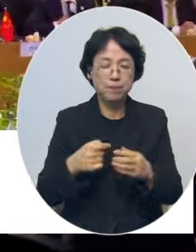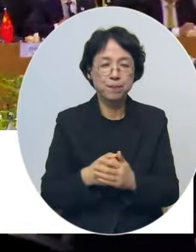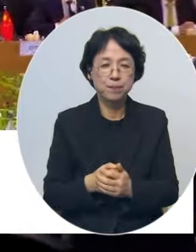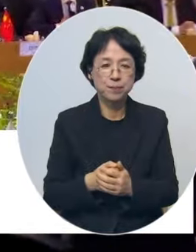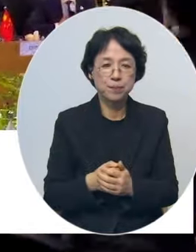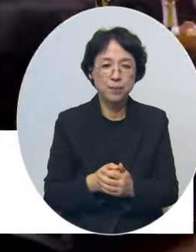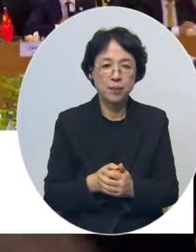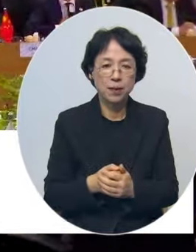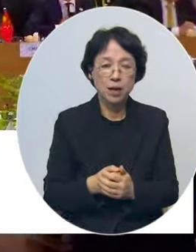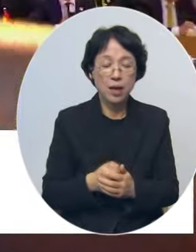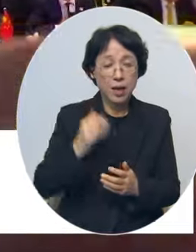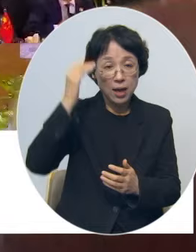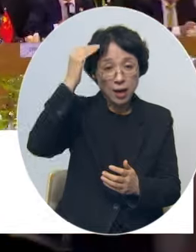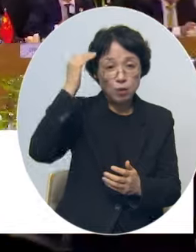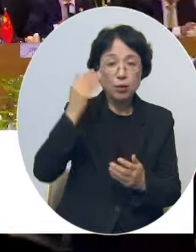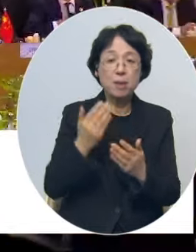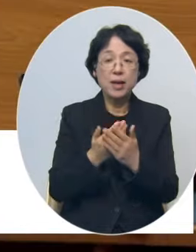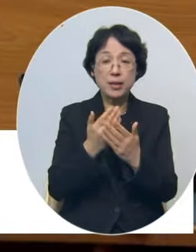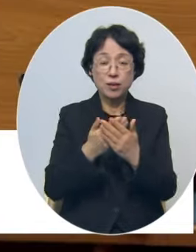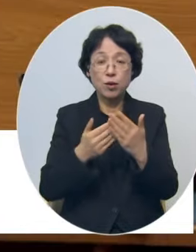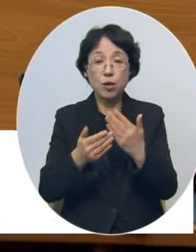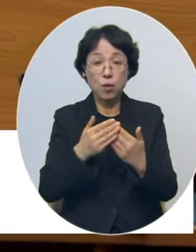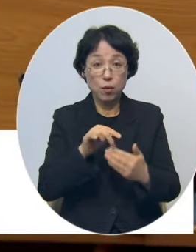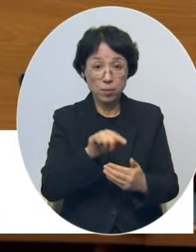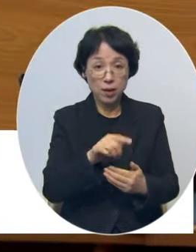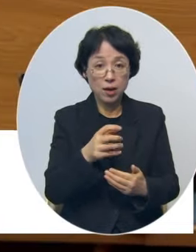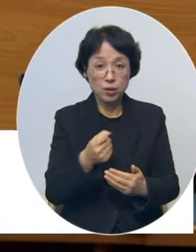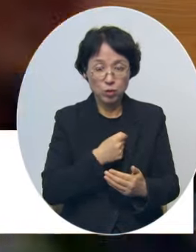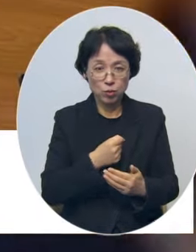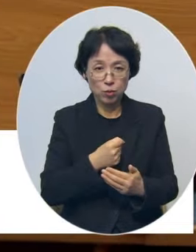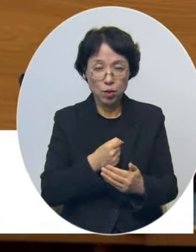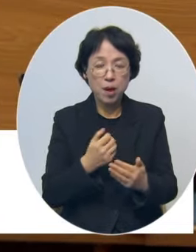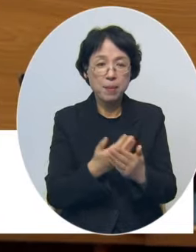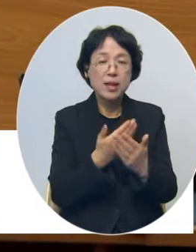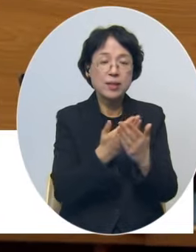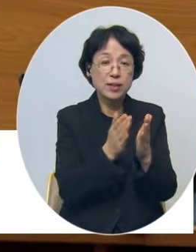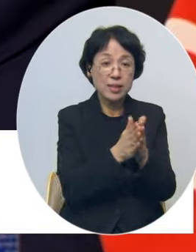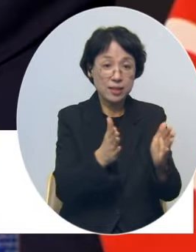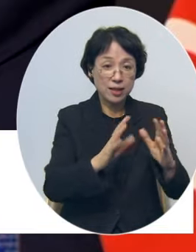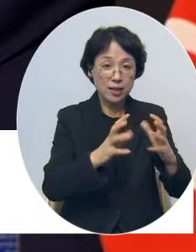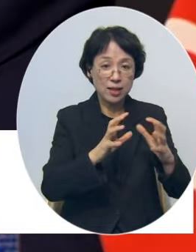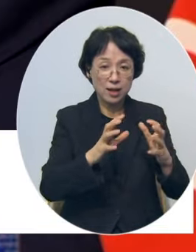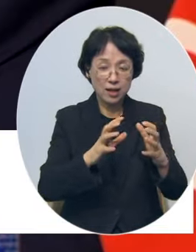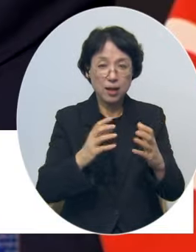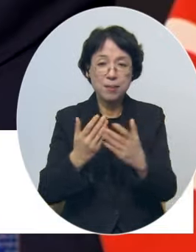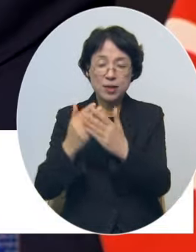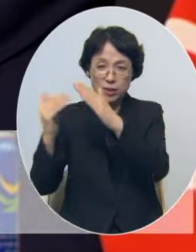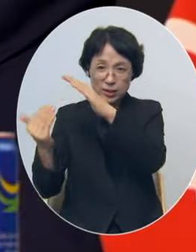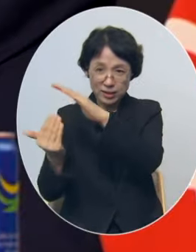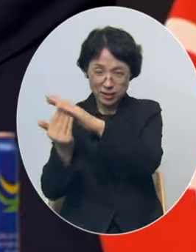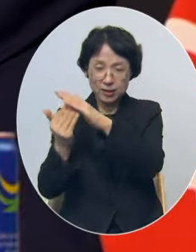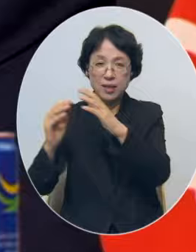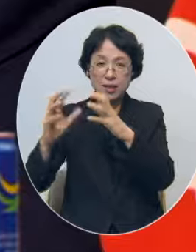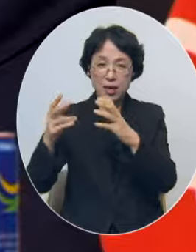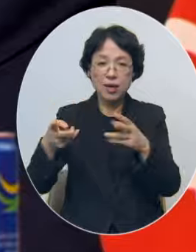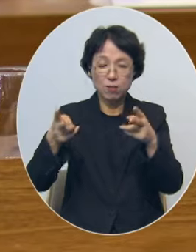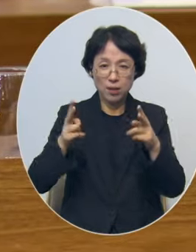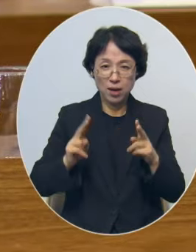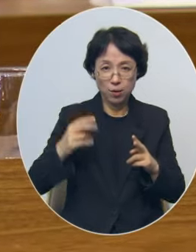외교 무대에서는 우리나라의 발전 경험을 바탕으로 개발도상국과 선진국을 잇는 가교 역할을 하겠다고